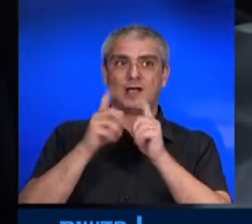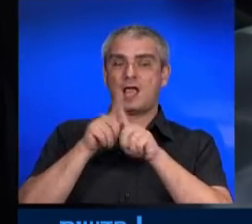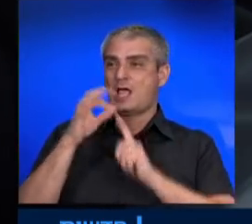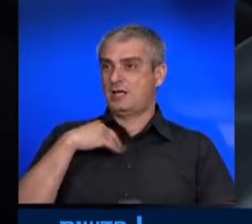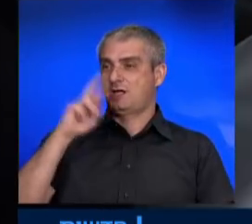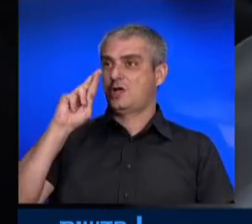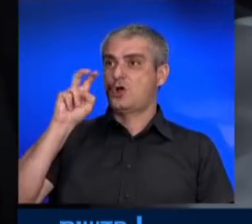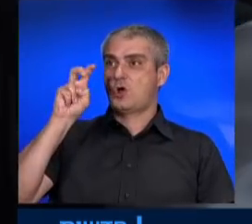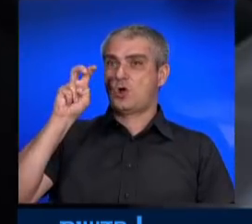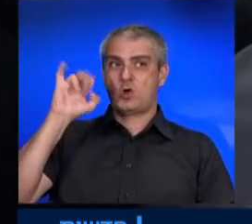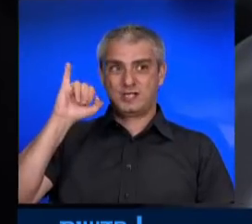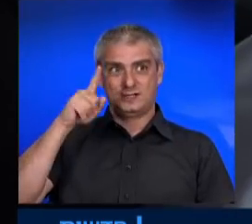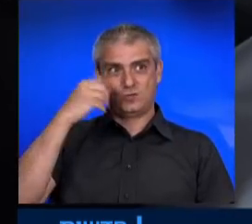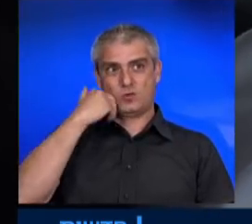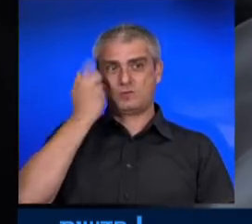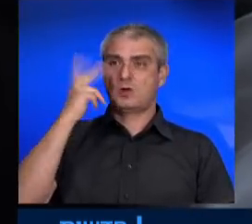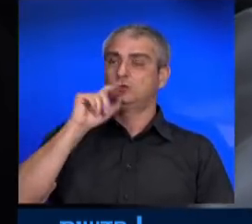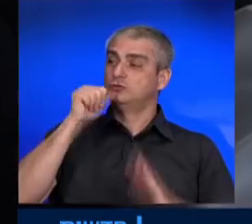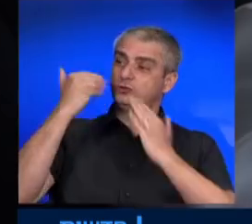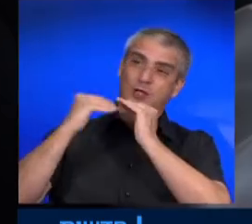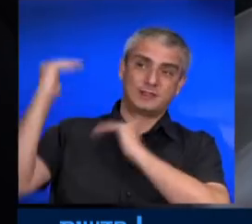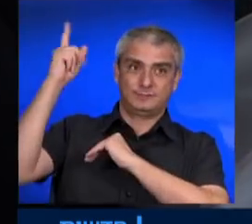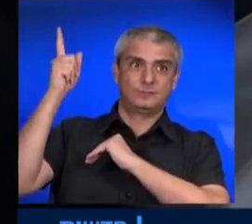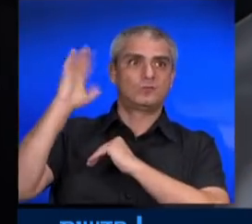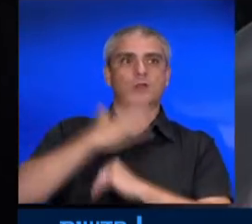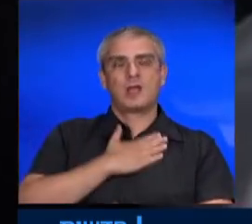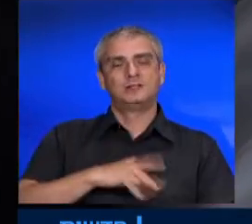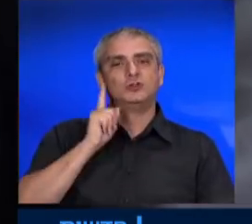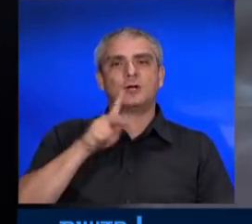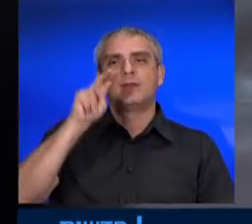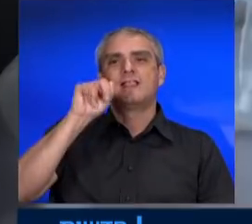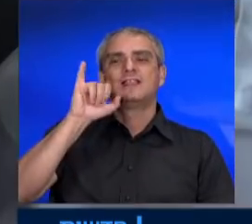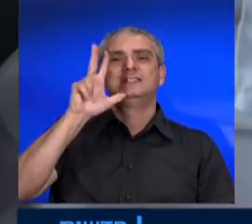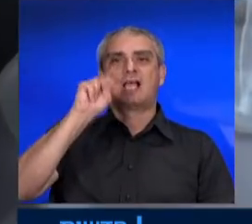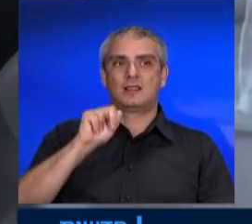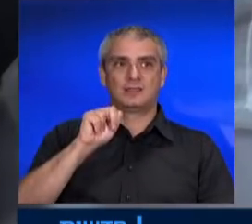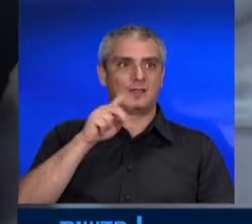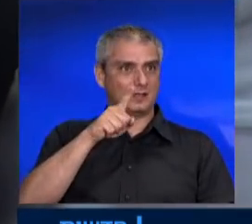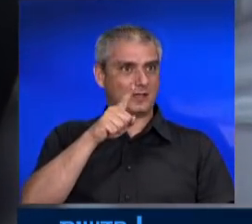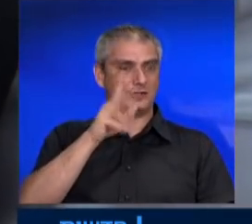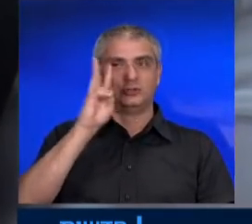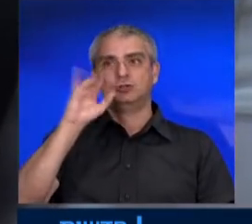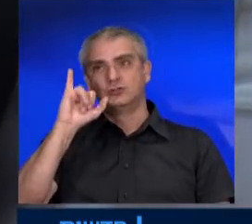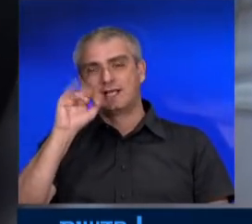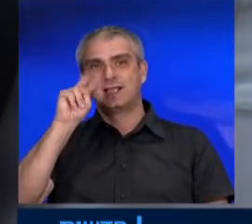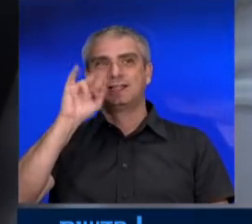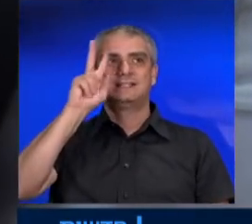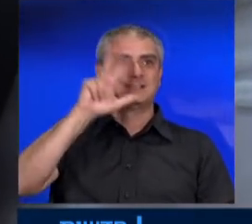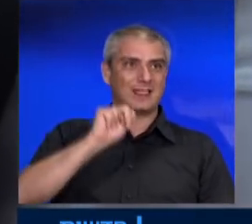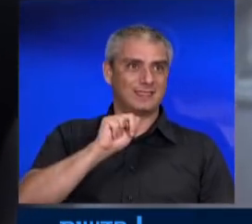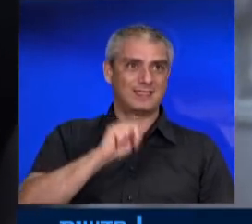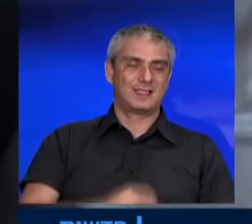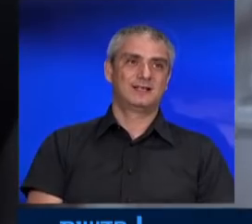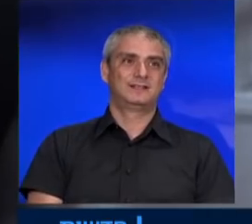רועי, שהוא בוגר ממני בשש שנים, מאוד רצה את השם ניצן. אז אתה בעצם גם שי ניצן.